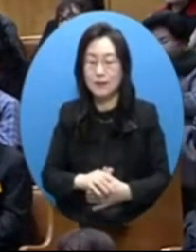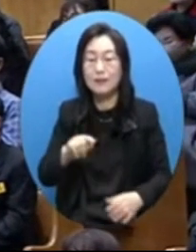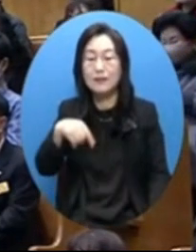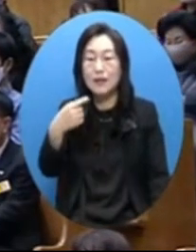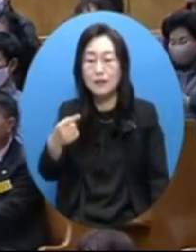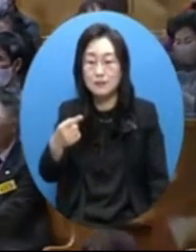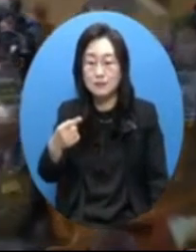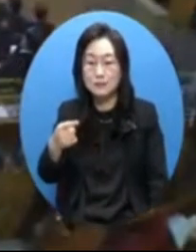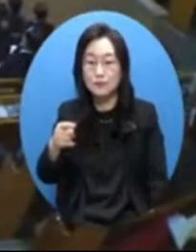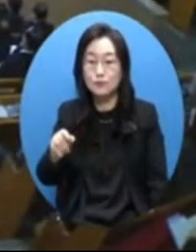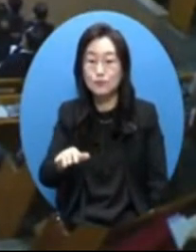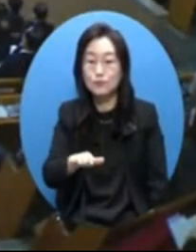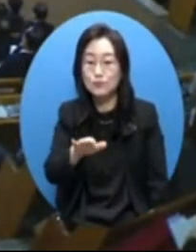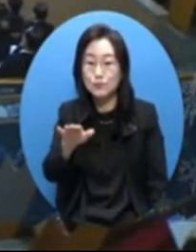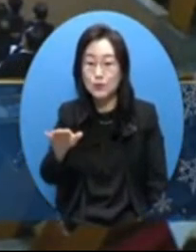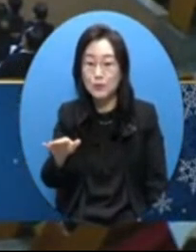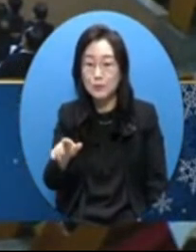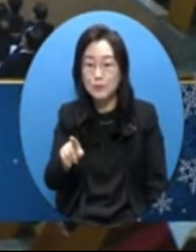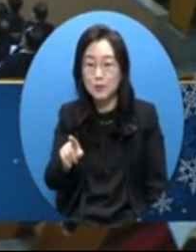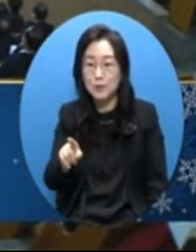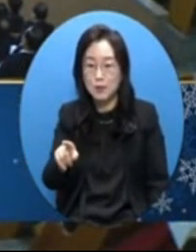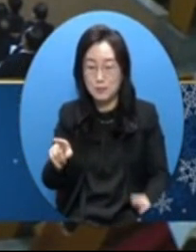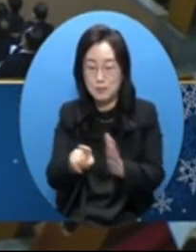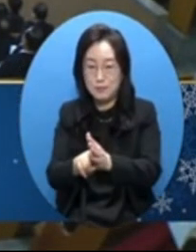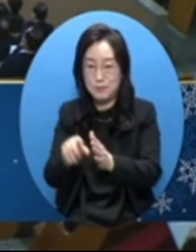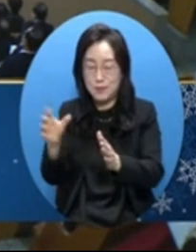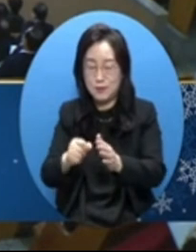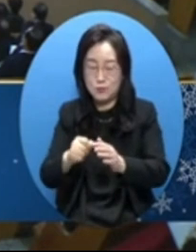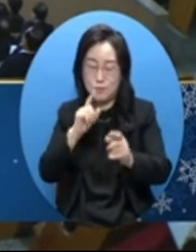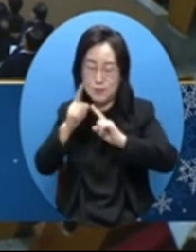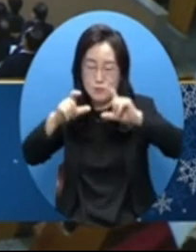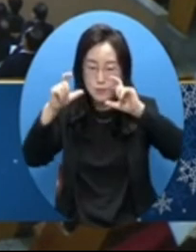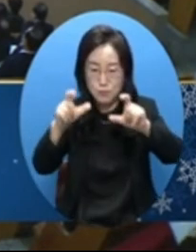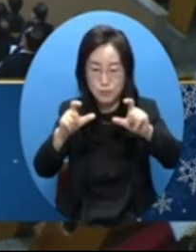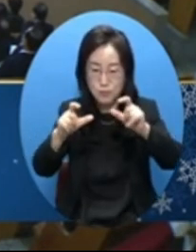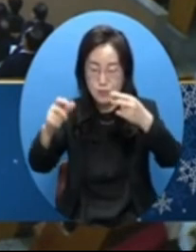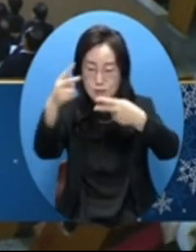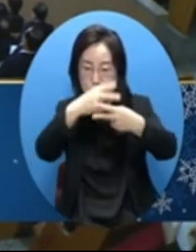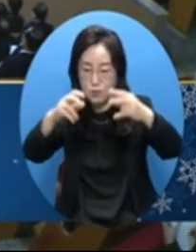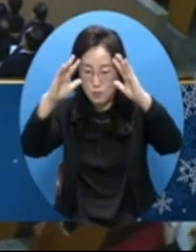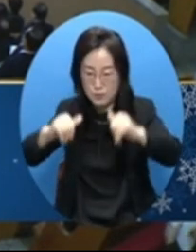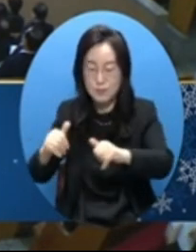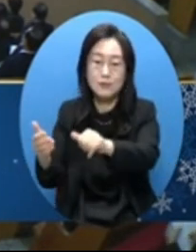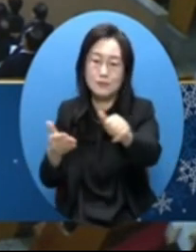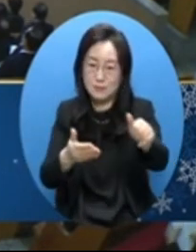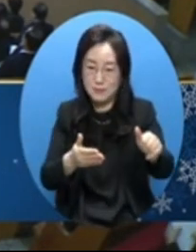우리는 믿음으로 말씀을 선포하여 여리고를 무너뜨려야 되는 것입니다